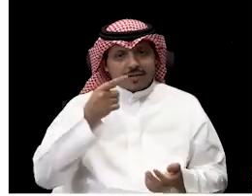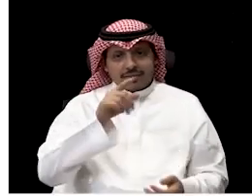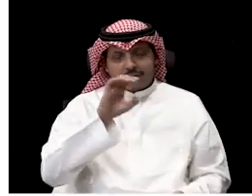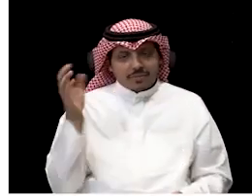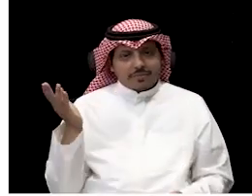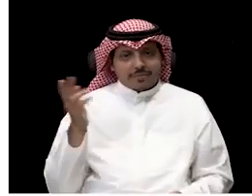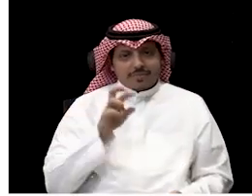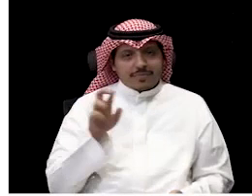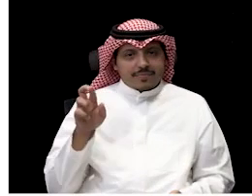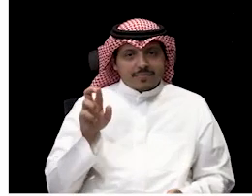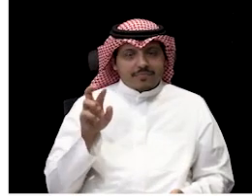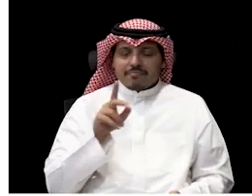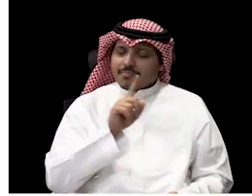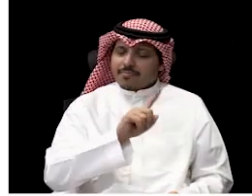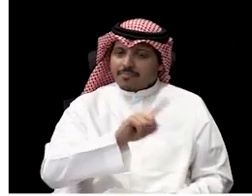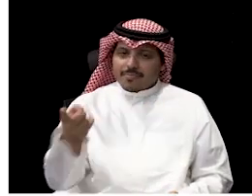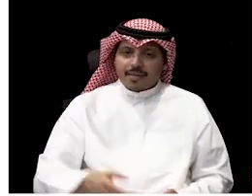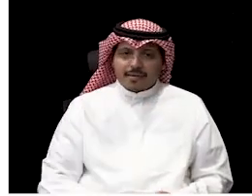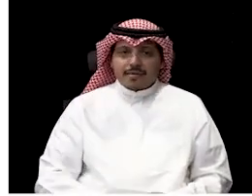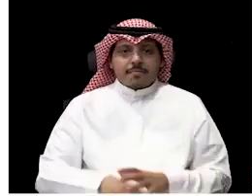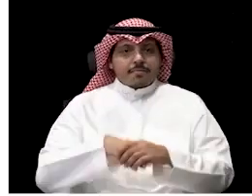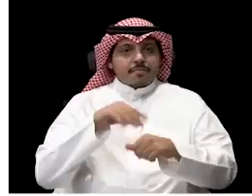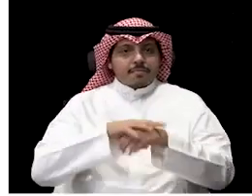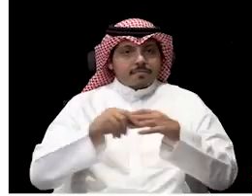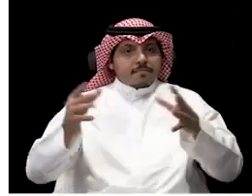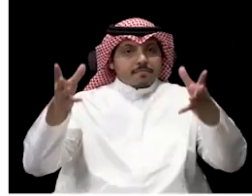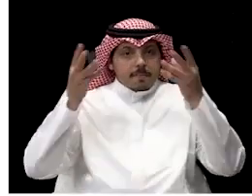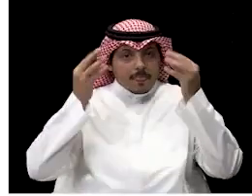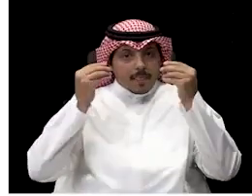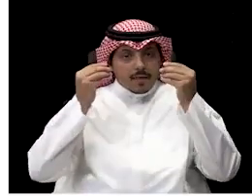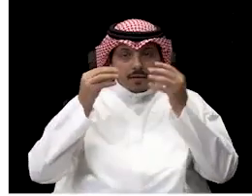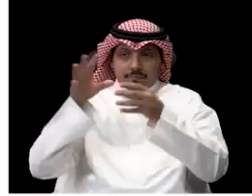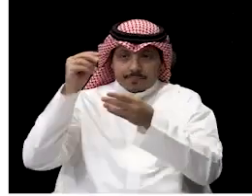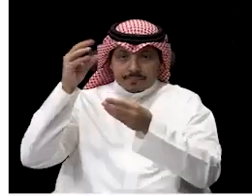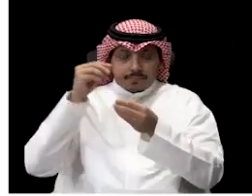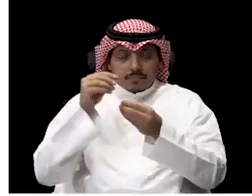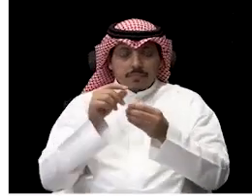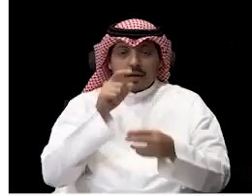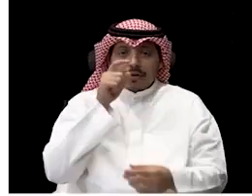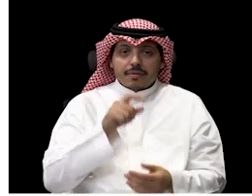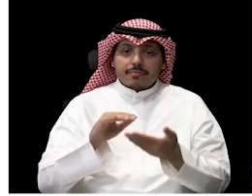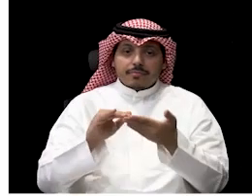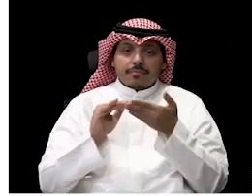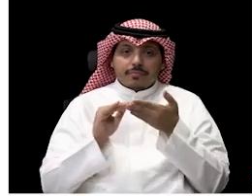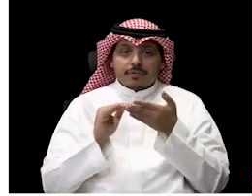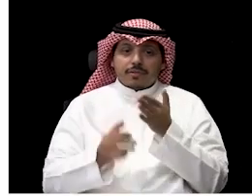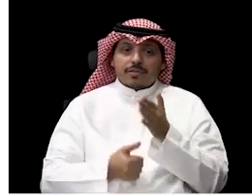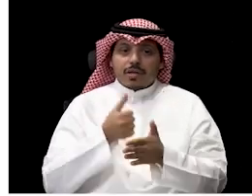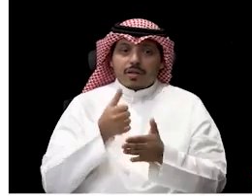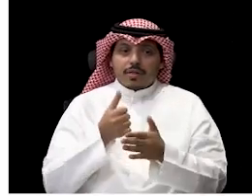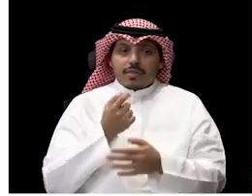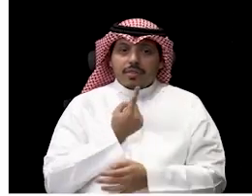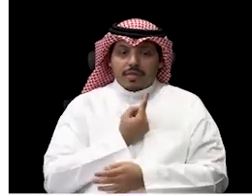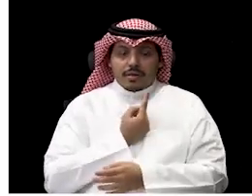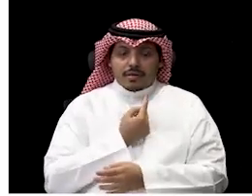كلا، لأن اكتساب المعارف والمهارات من أهم العوامل التي تساعد في تحقيق الإنجاز الذاتي.